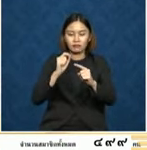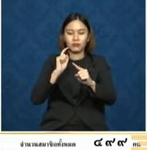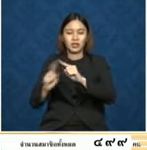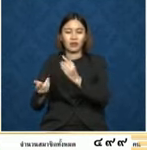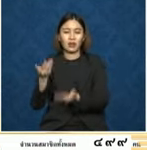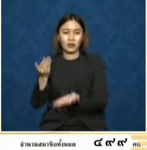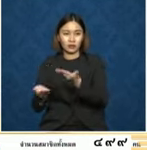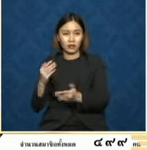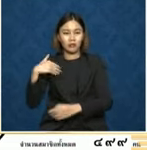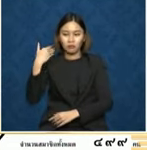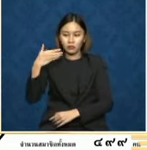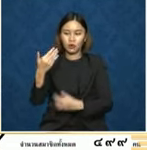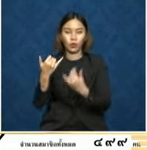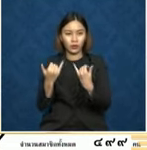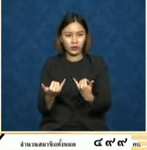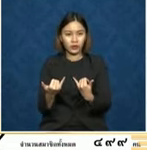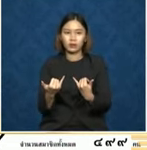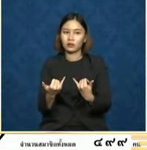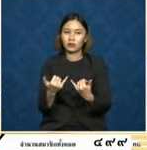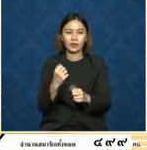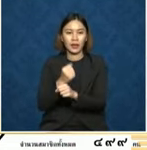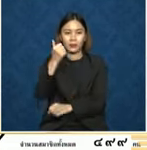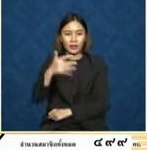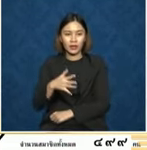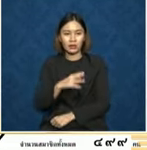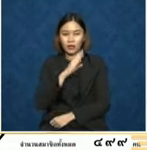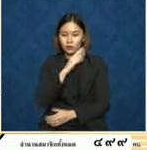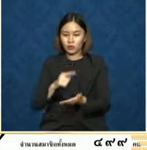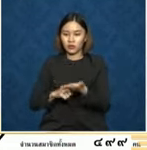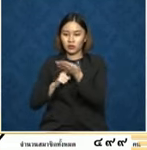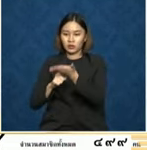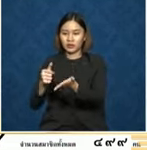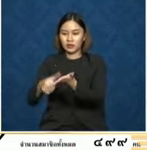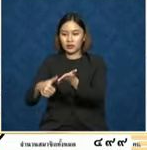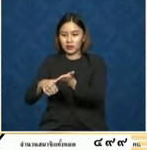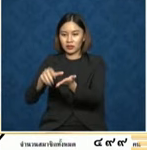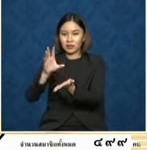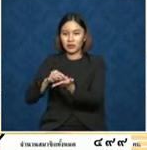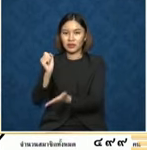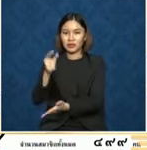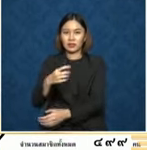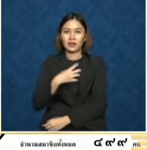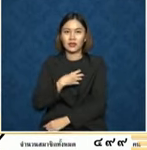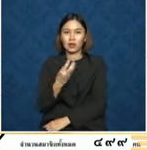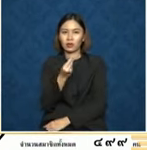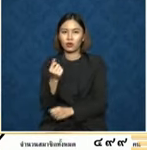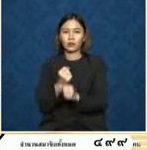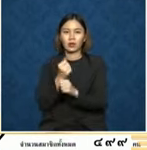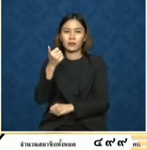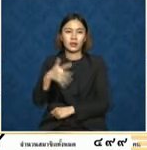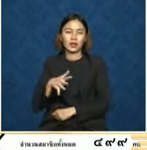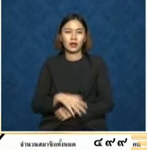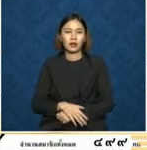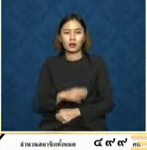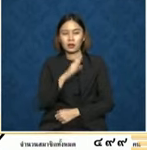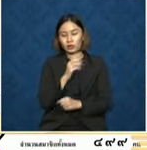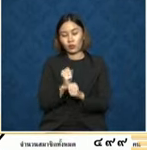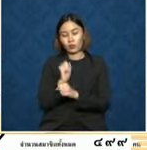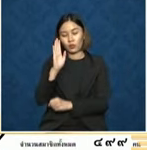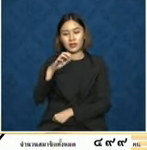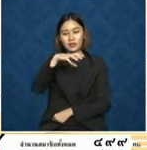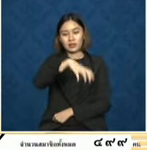างๆถึงณวันนี้ยังไม่ได้จะไปยื่นเสียภาษีอยากเสียเงินให้รัฐบาลรวดเร็วก็ไม่ได้ถ้าเป็นบริษัทห้